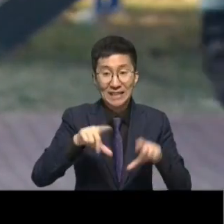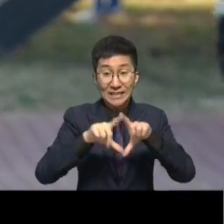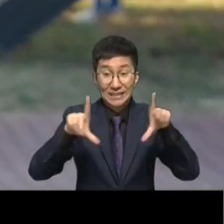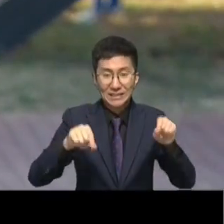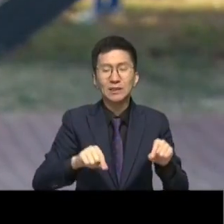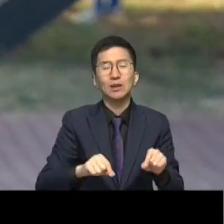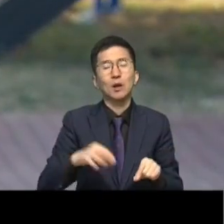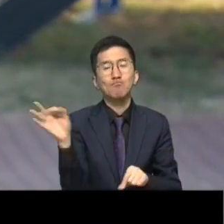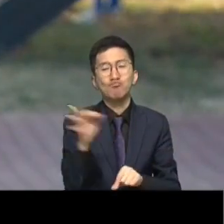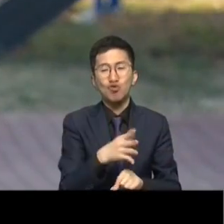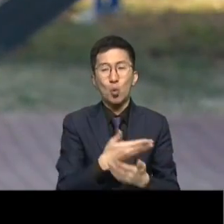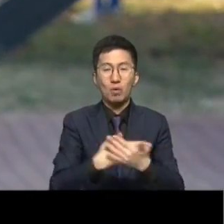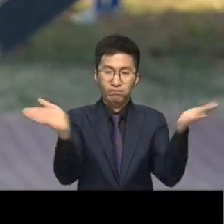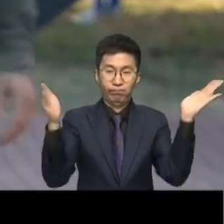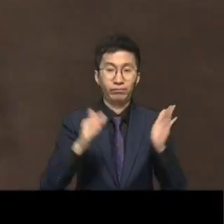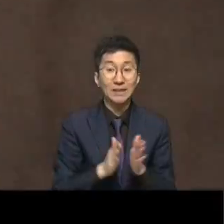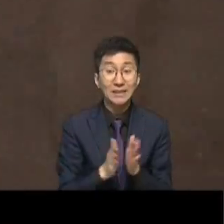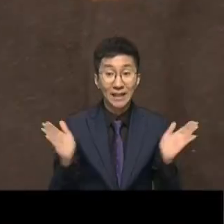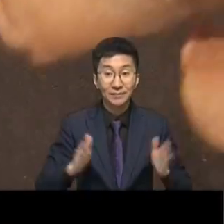무료 배포하기 시작했습니다.